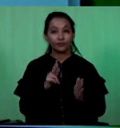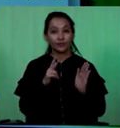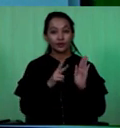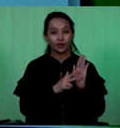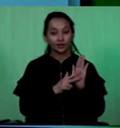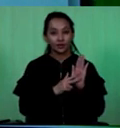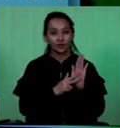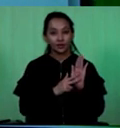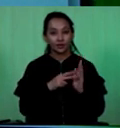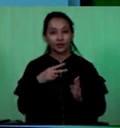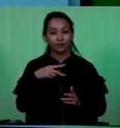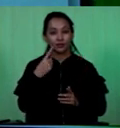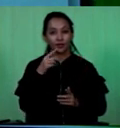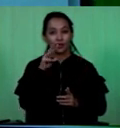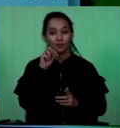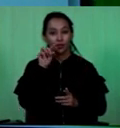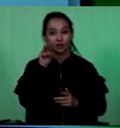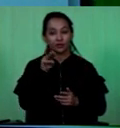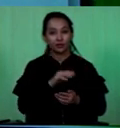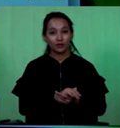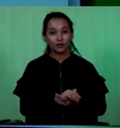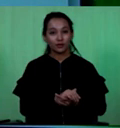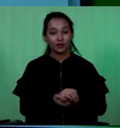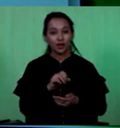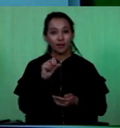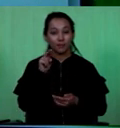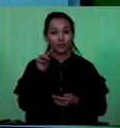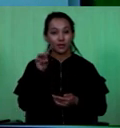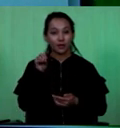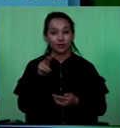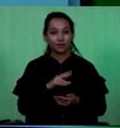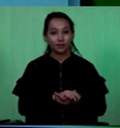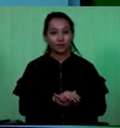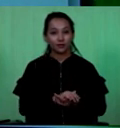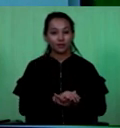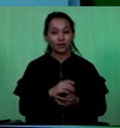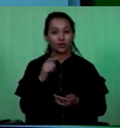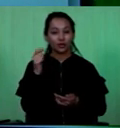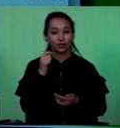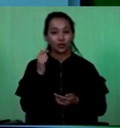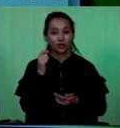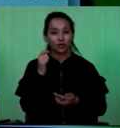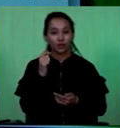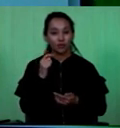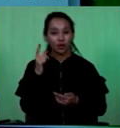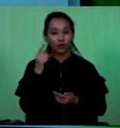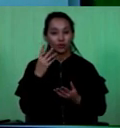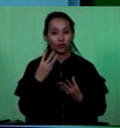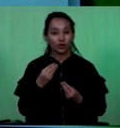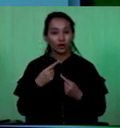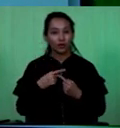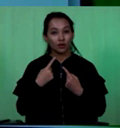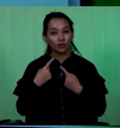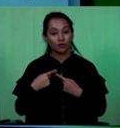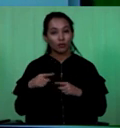8 mart, 21 mart. Aprel oyimizda esa yakshanba kunlardan tashqari qizil rangda